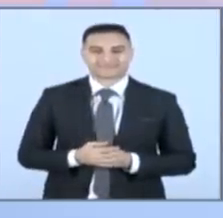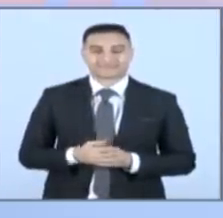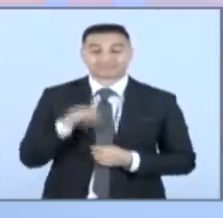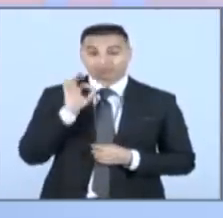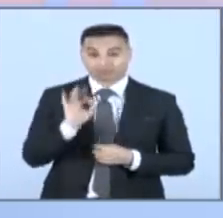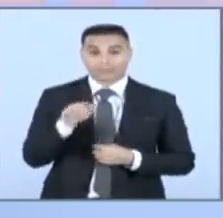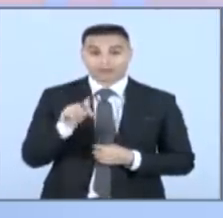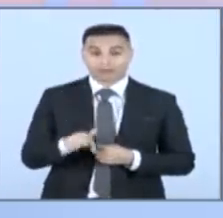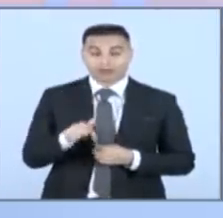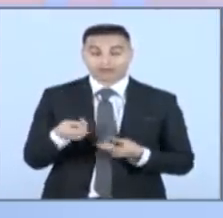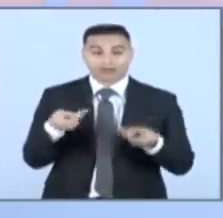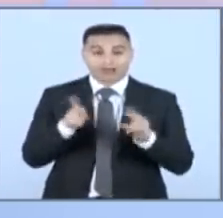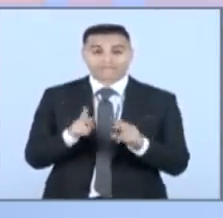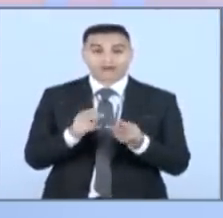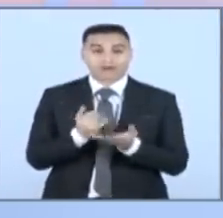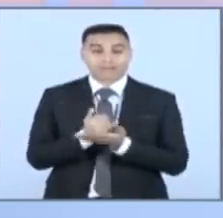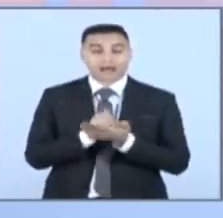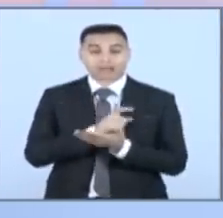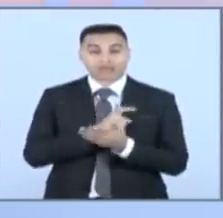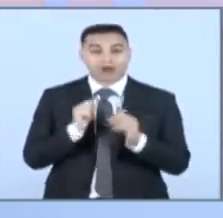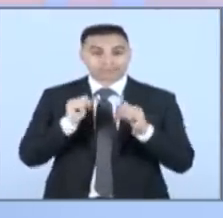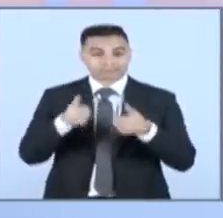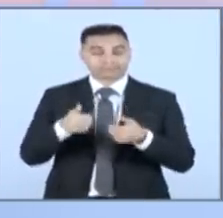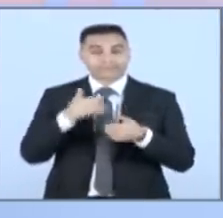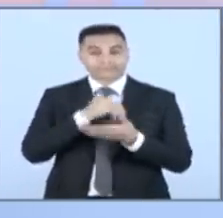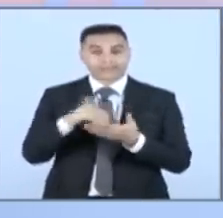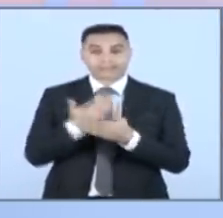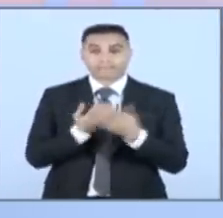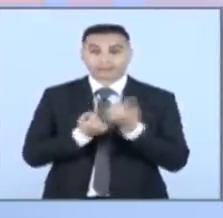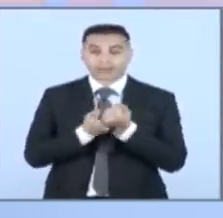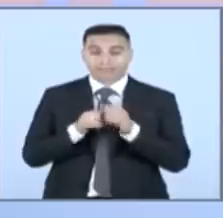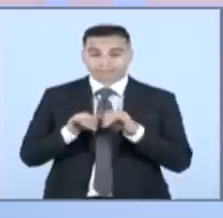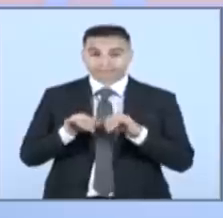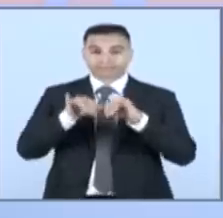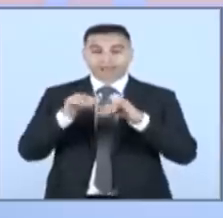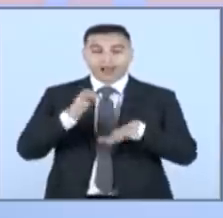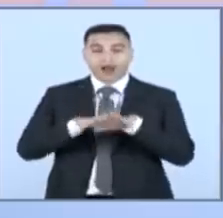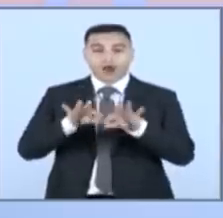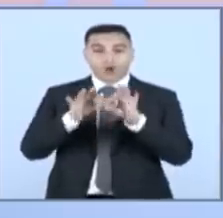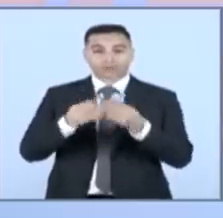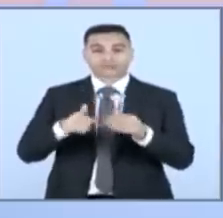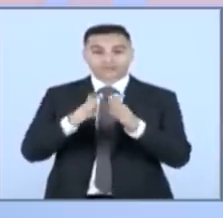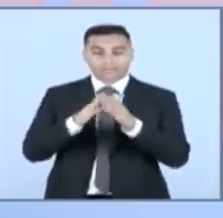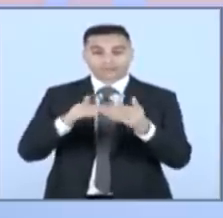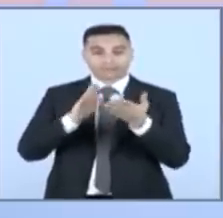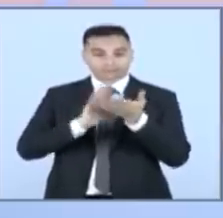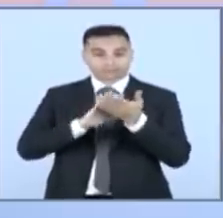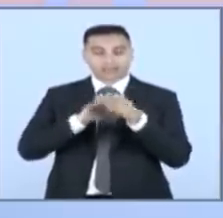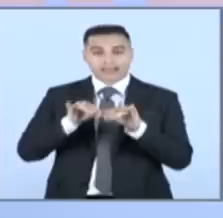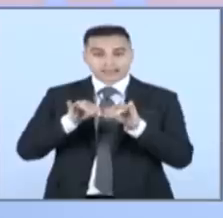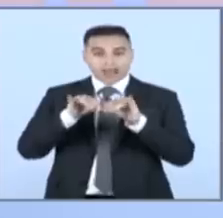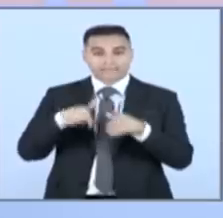طبعا النهاردة كالعادة معانا طلبة المدارس جايين يشجعوا العائلات المصرية ويكتسبوا خبرة من